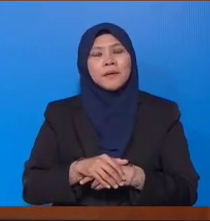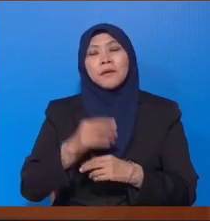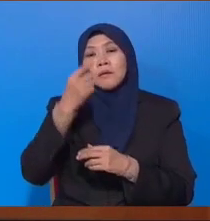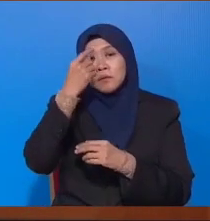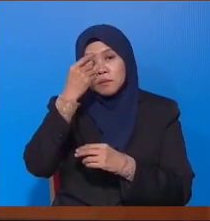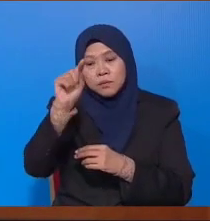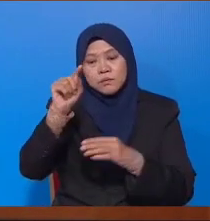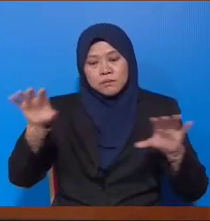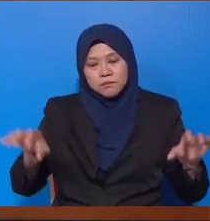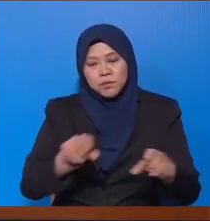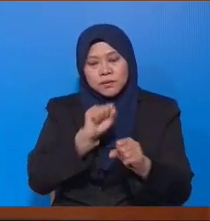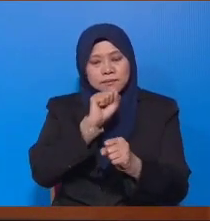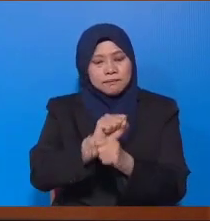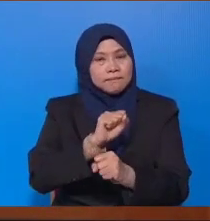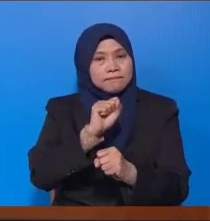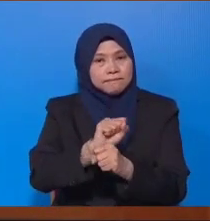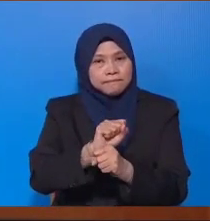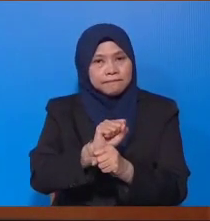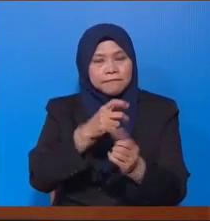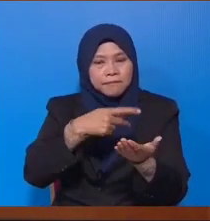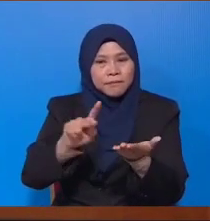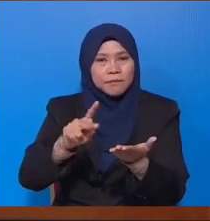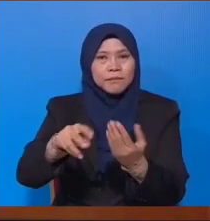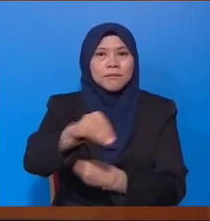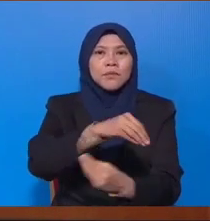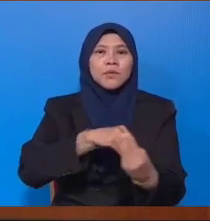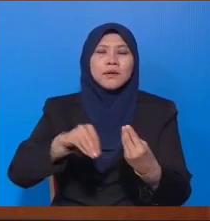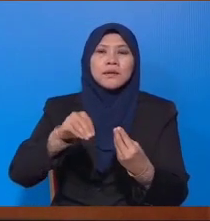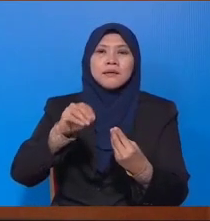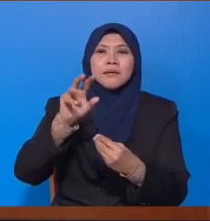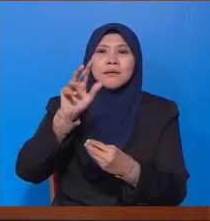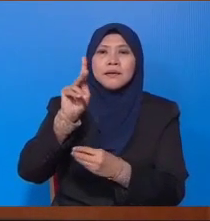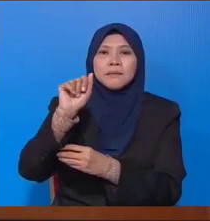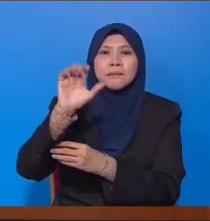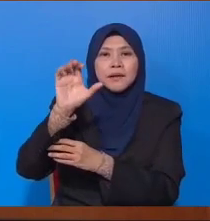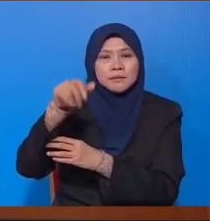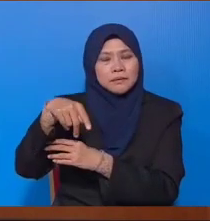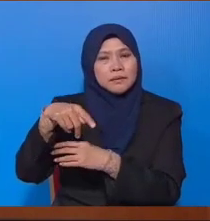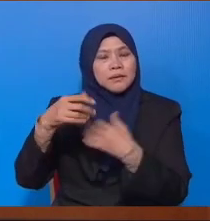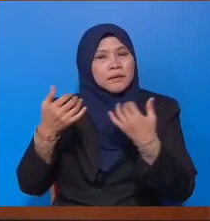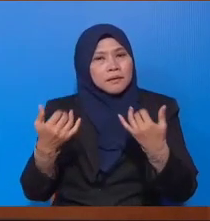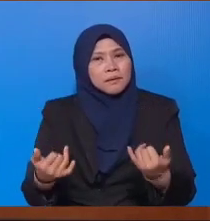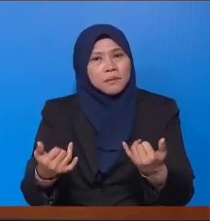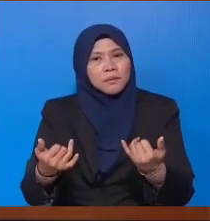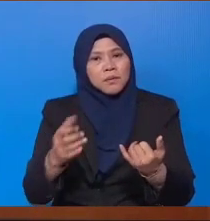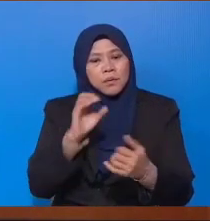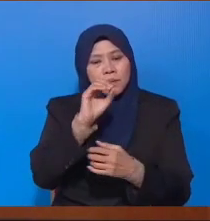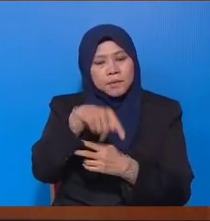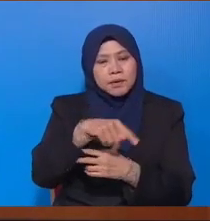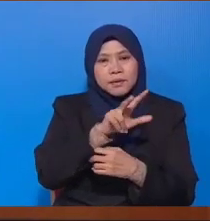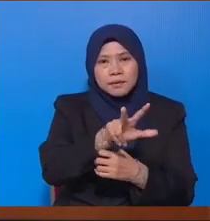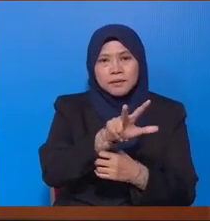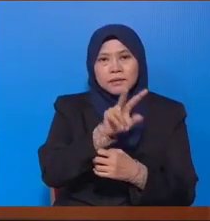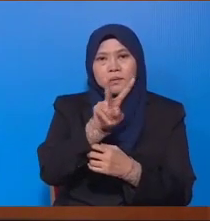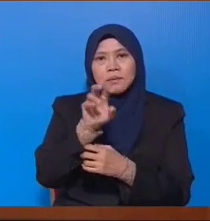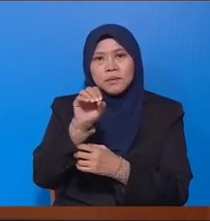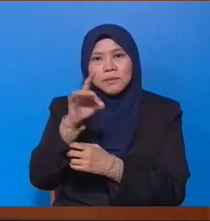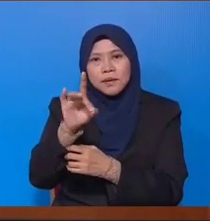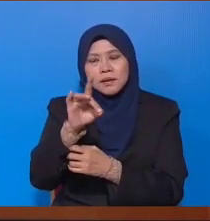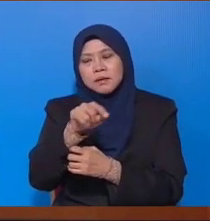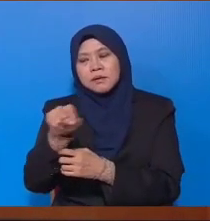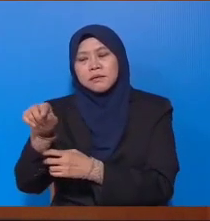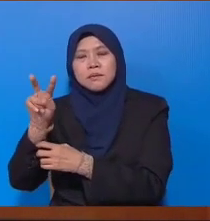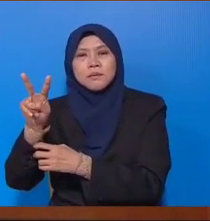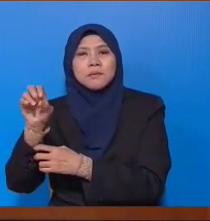untuk melaksanakan kerja-kerja pembelanjaan modal capek sebagai tempo operasi ketiga Opi 3018